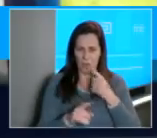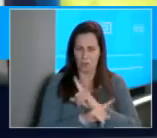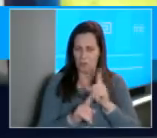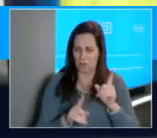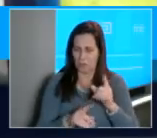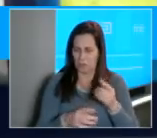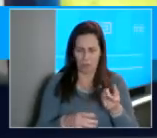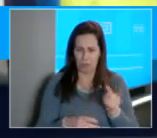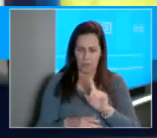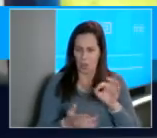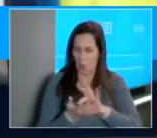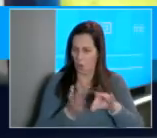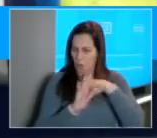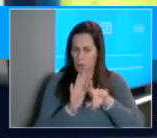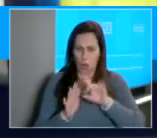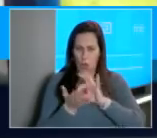בחוק ולא איסור בתקנה.